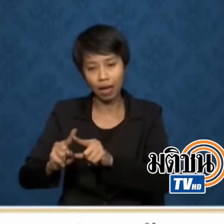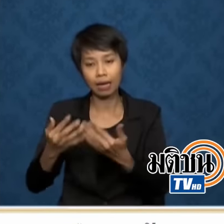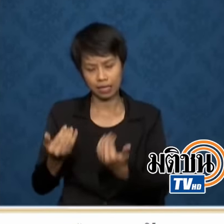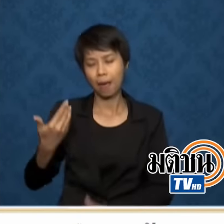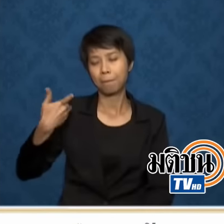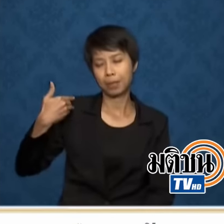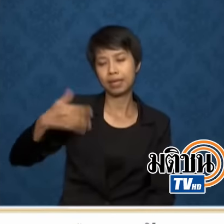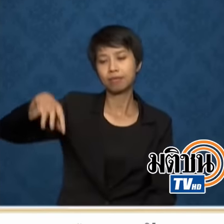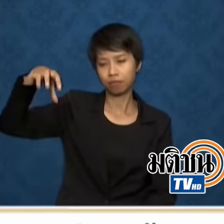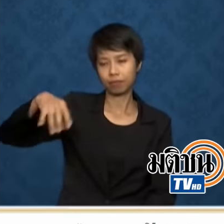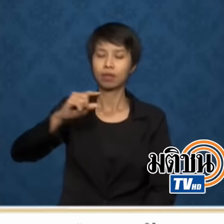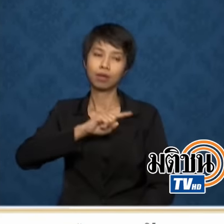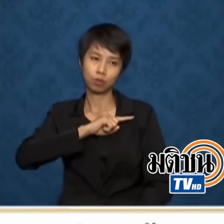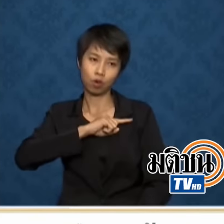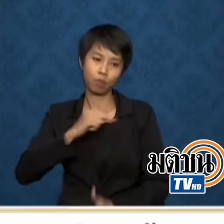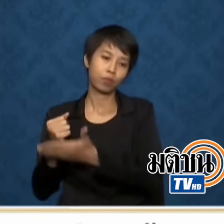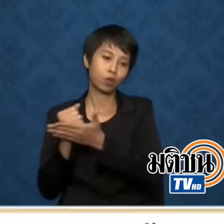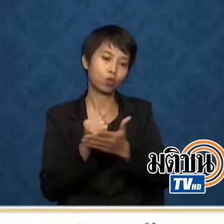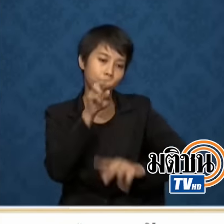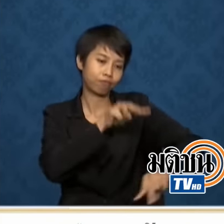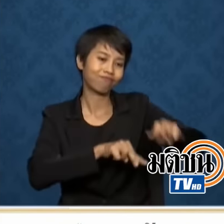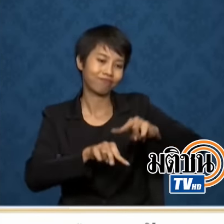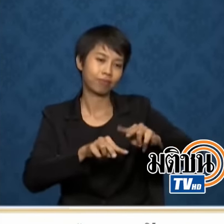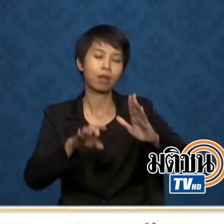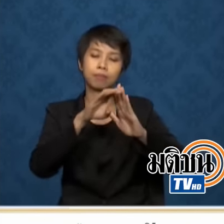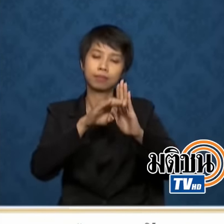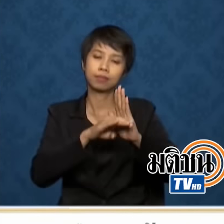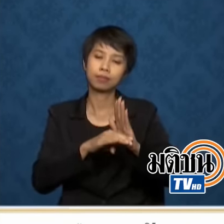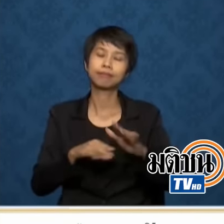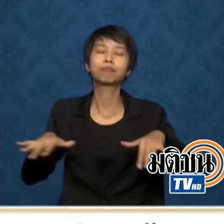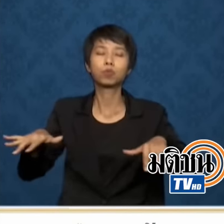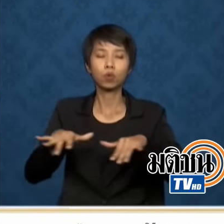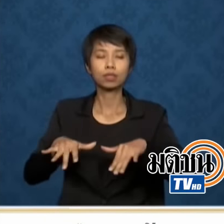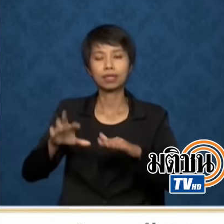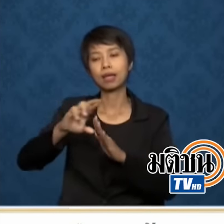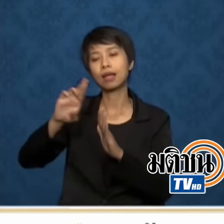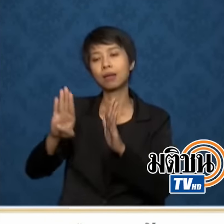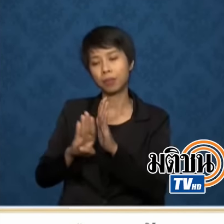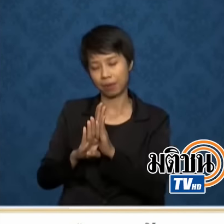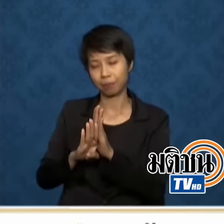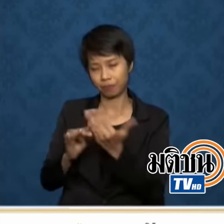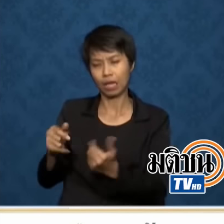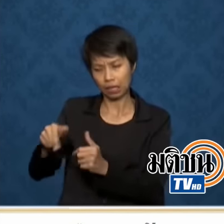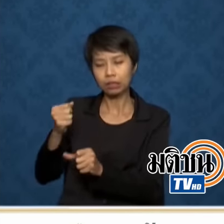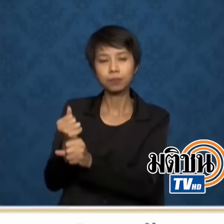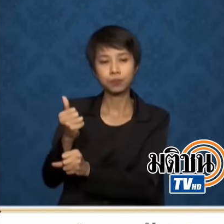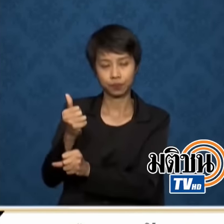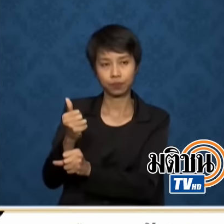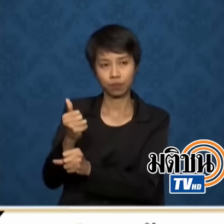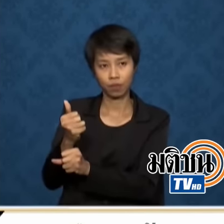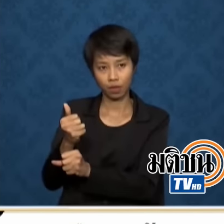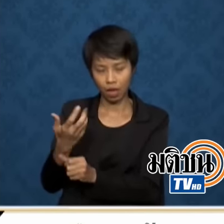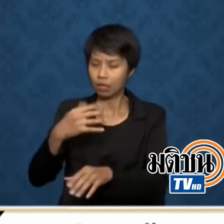ำนักงานตรวจเงินนะครับเหล่านี้เป็นกลไกตามระเบียบปกติซึ่งผมเชื่อว่ากลไกยังมีศักยภาพนะครับและสาม